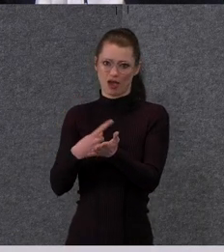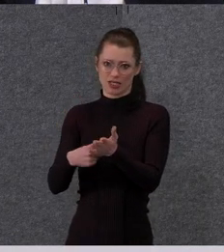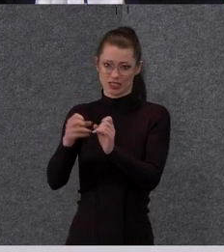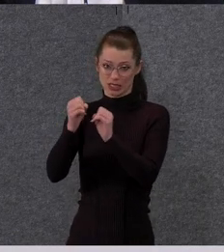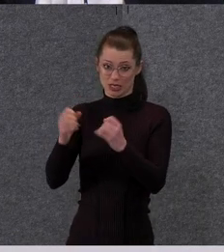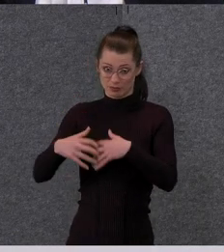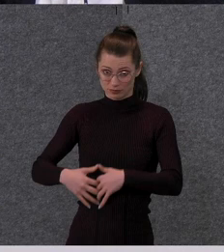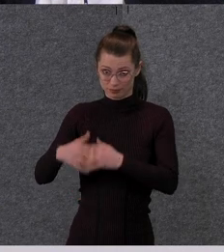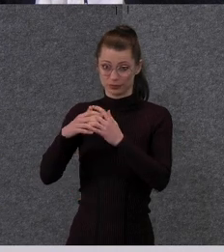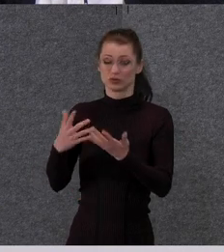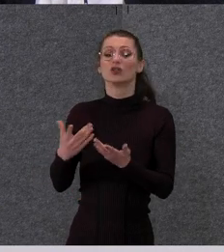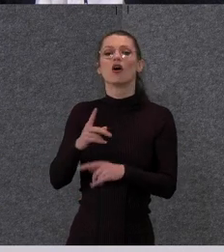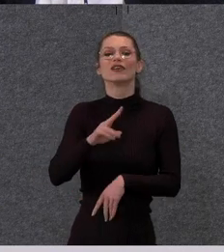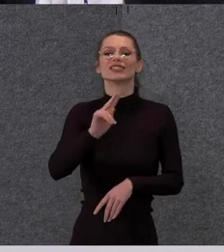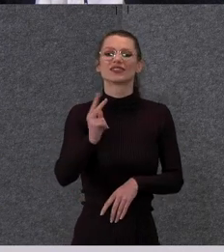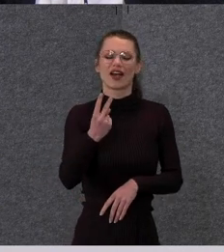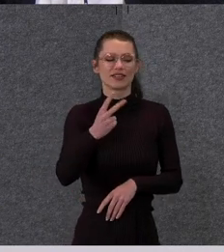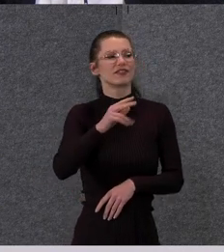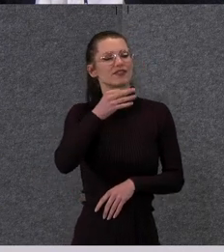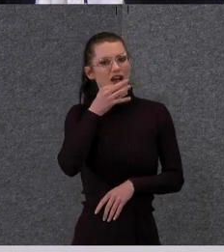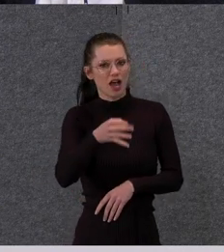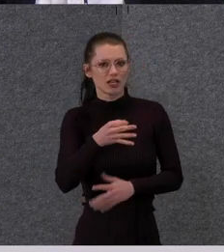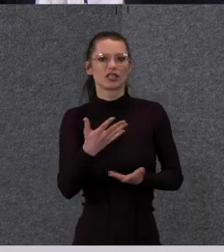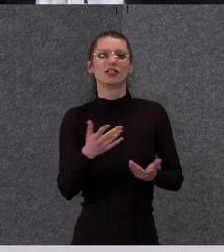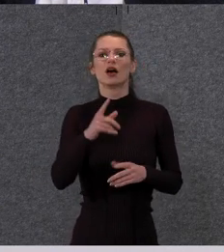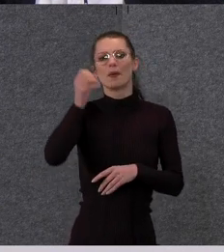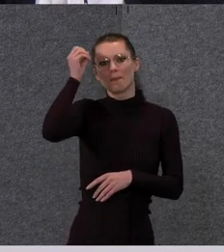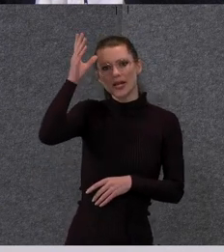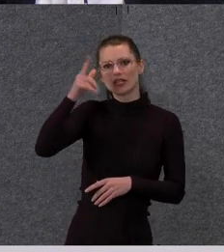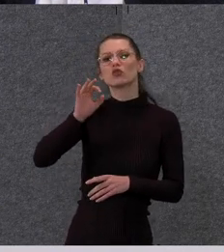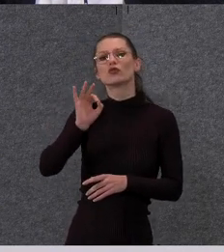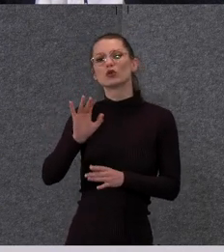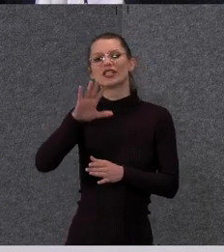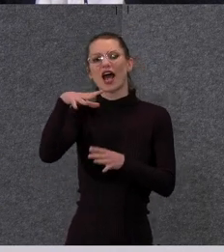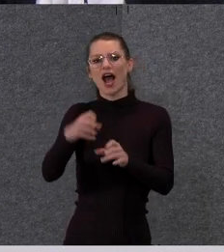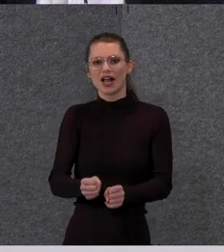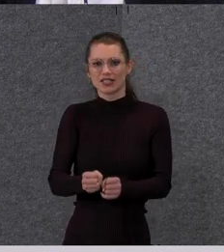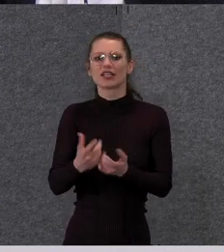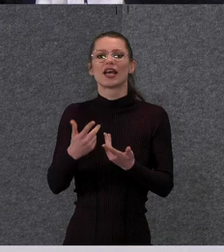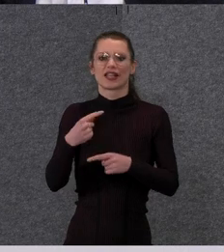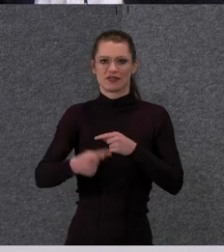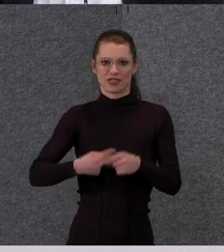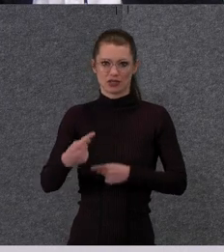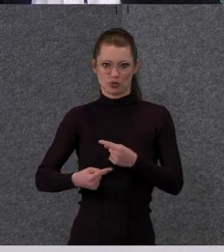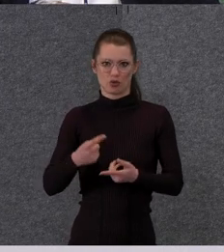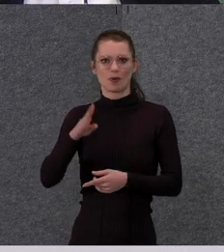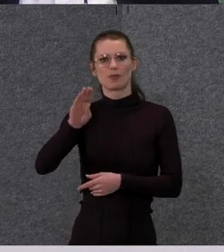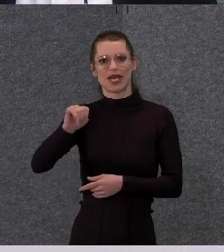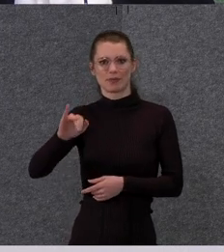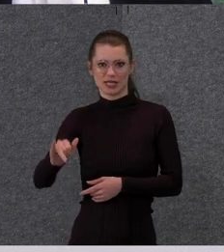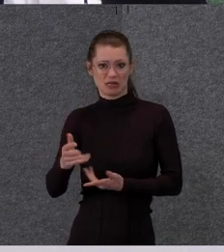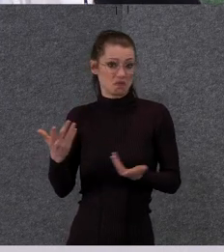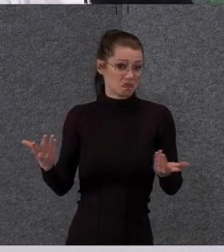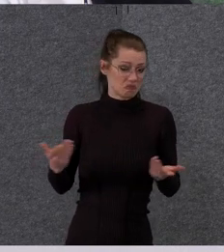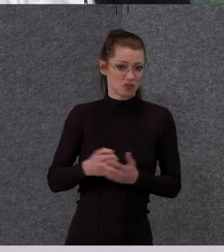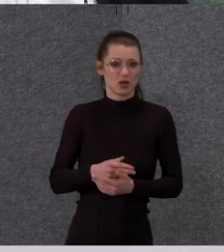Die zweite Frage ist von Manfred Beck. Welche Bedeutung hat für dich Bildung für nachhaltige Entwicklung, BNE? Und die dritte Frage,